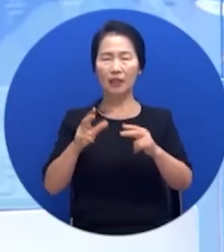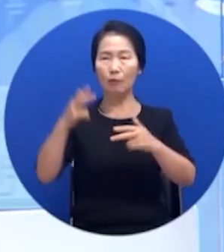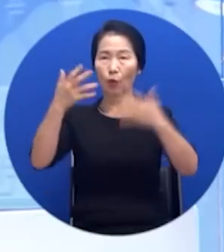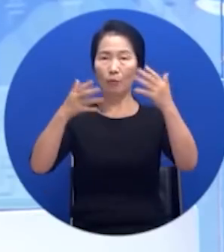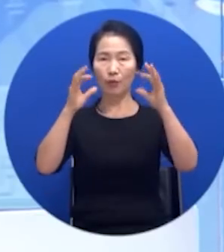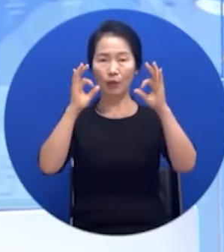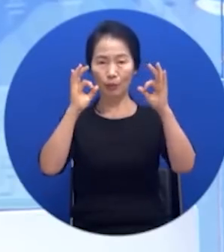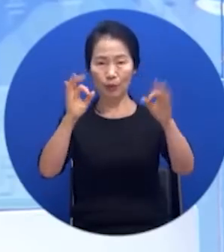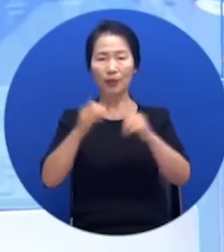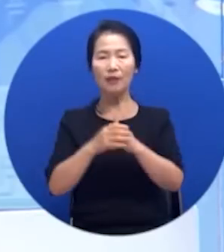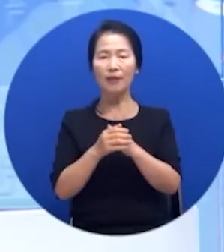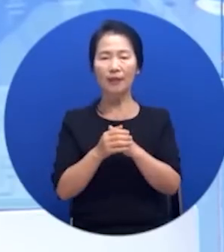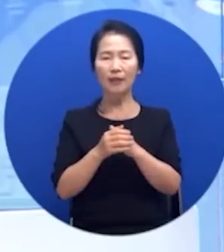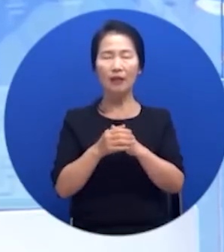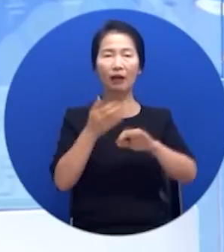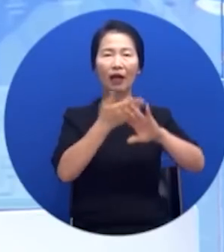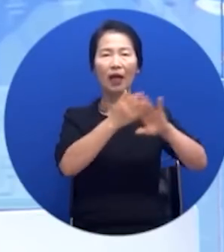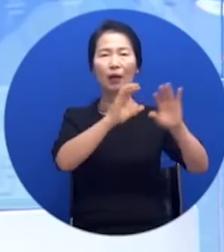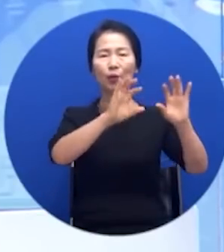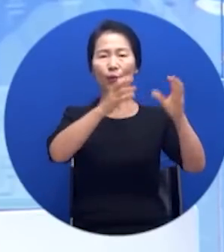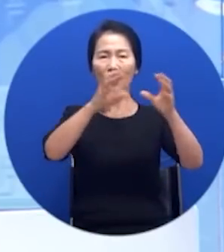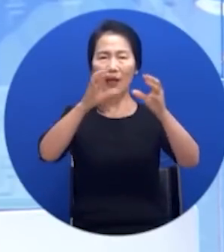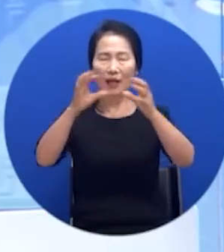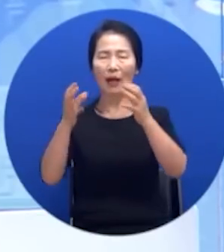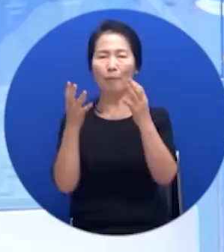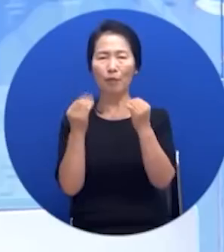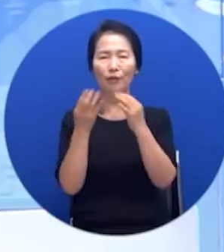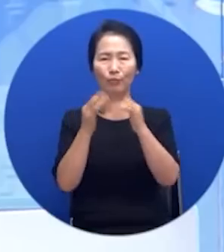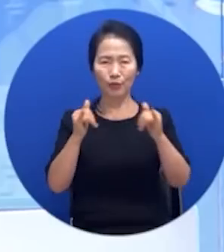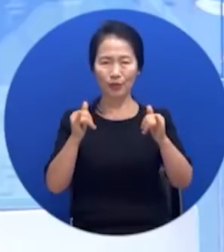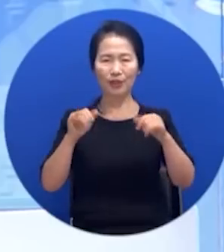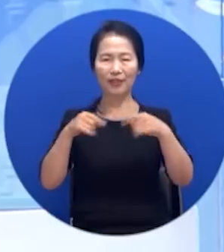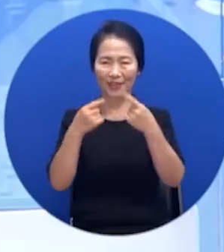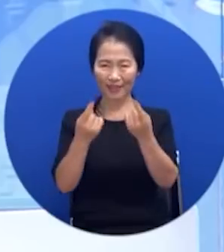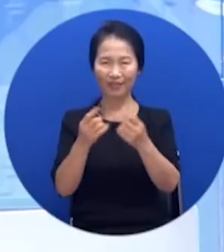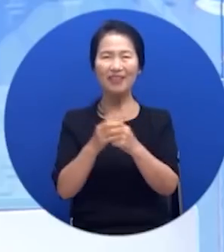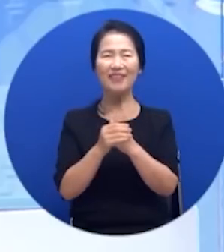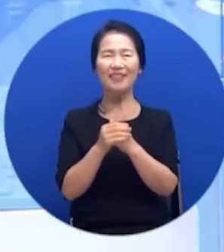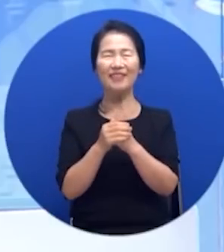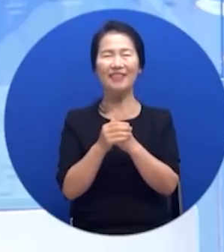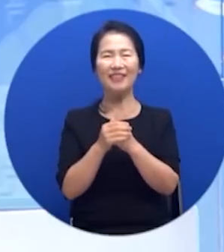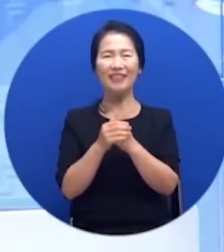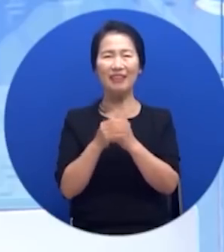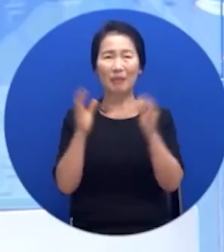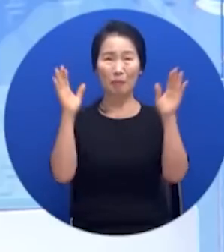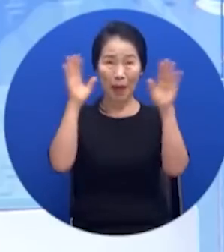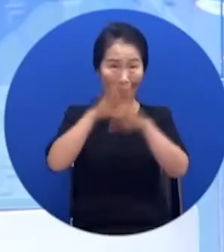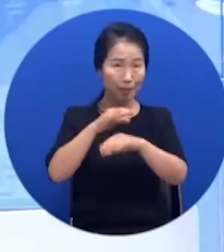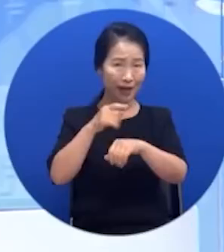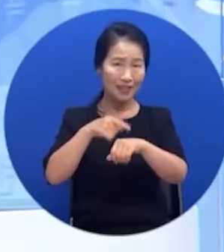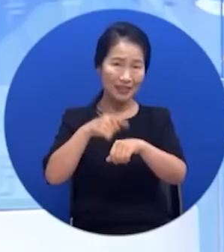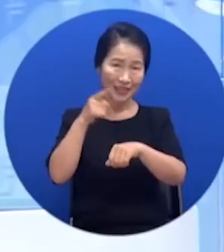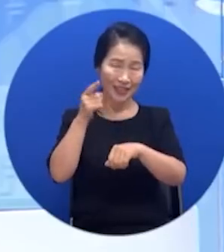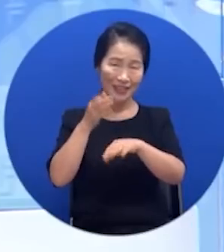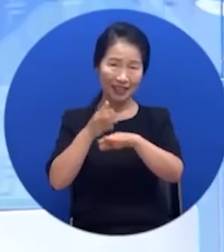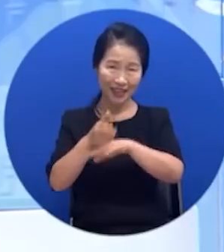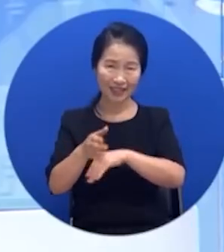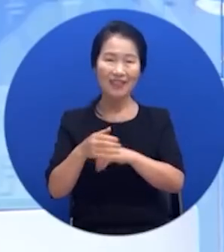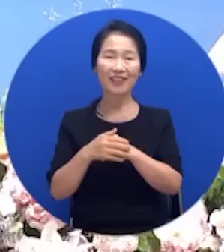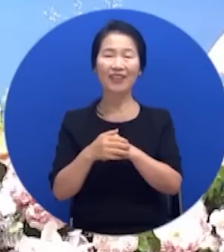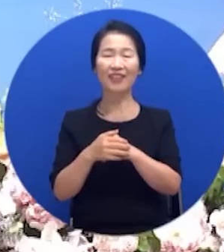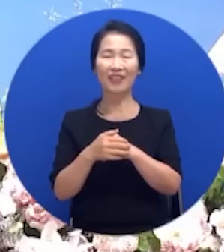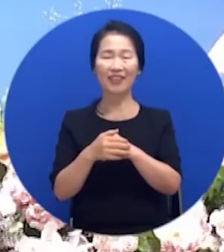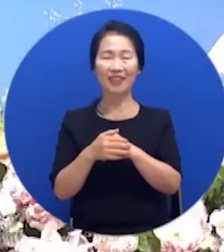보니까 해외에서도 여러분들이 참석했는데 밤 1시가 지났는데도 여기